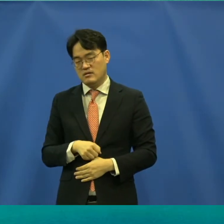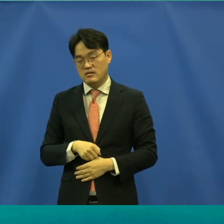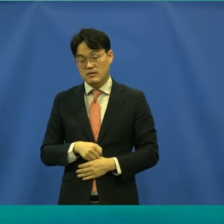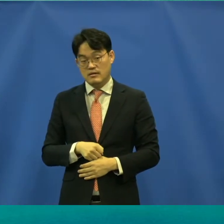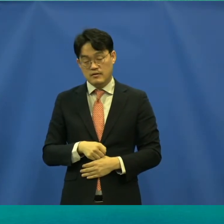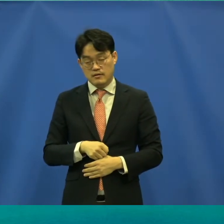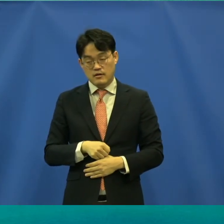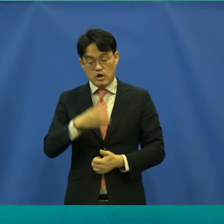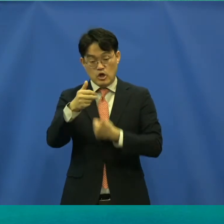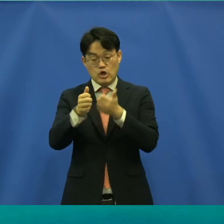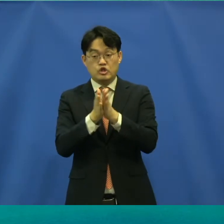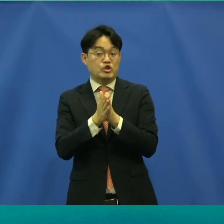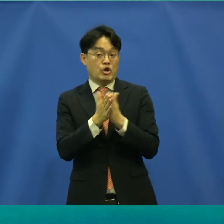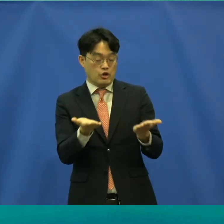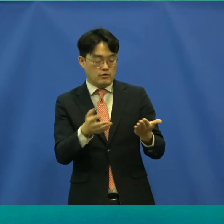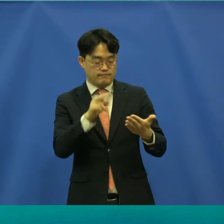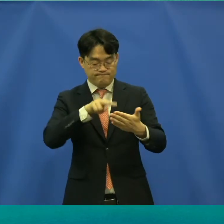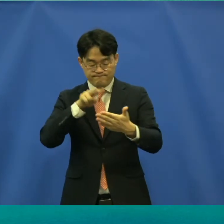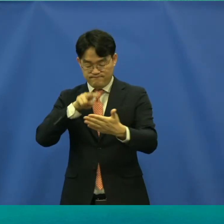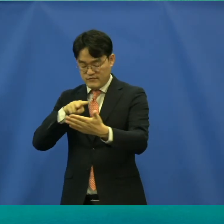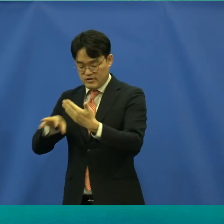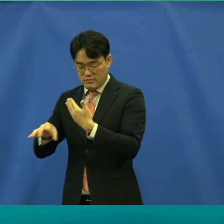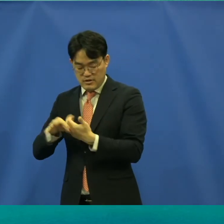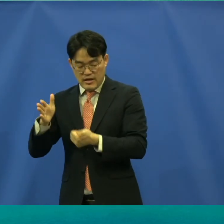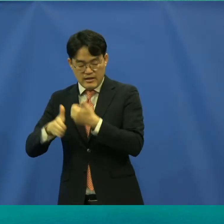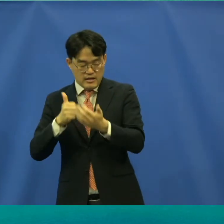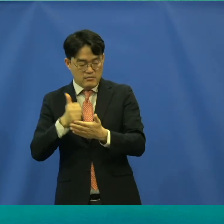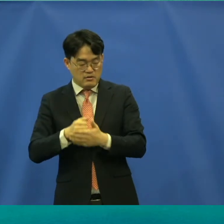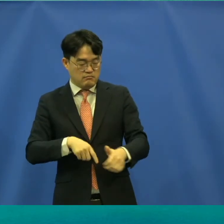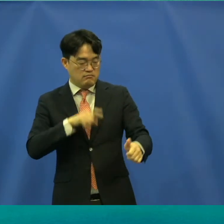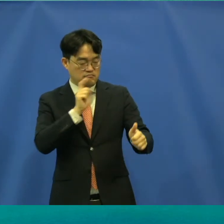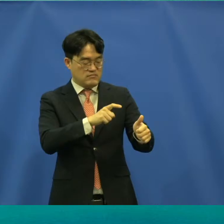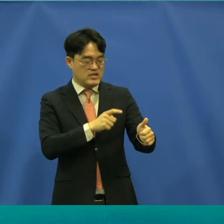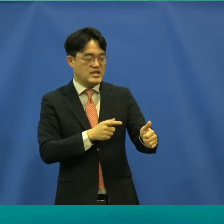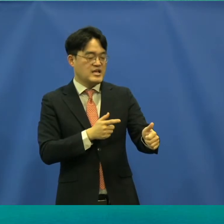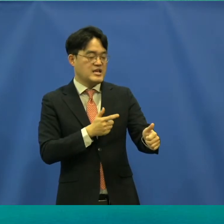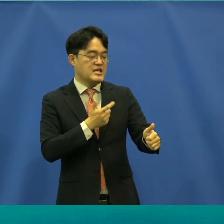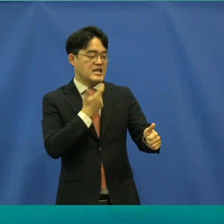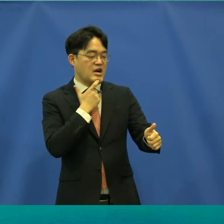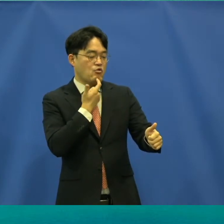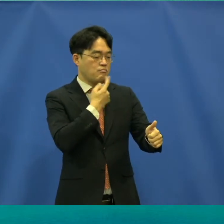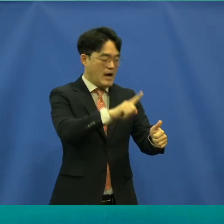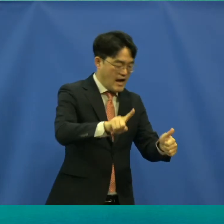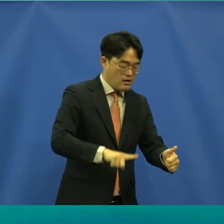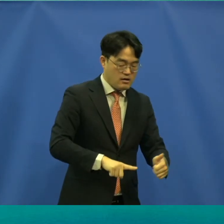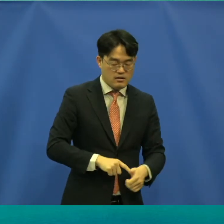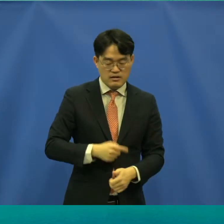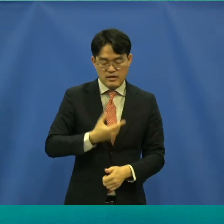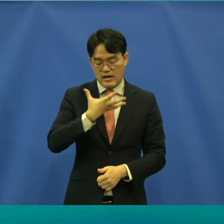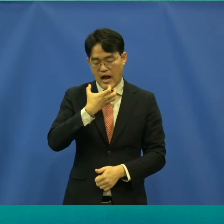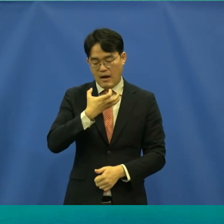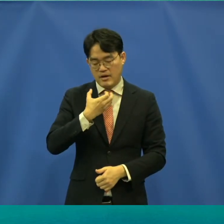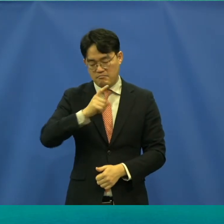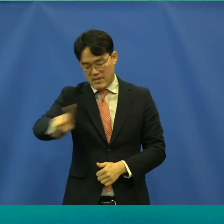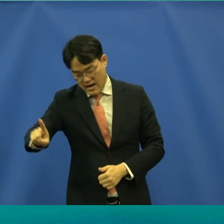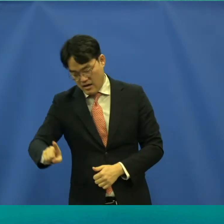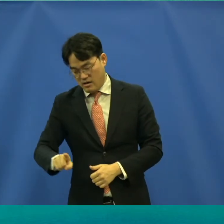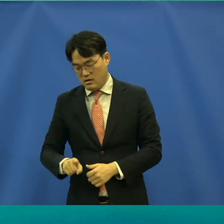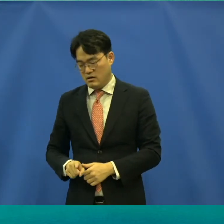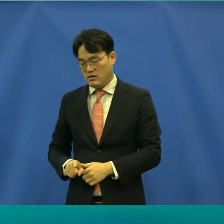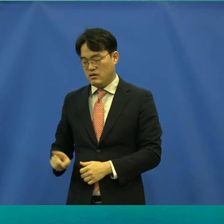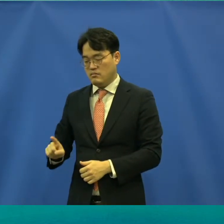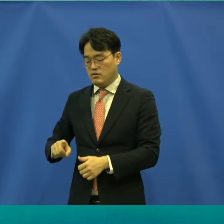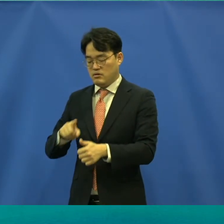보면 한 사람 이름을 정확하게 지목하십니다. 개인에게, 아브라함에게 개인에게 찾아가시는 거예요.